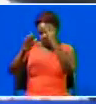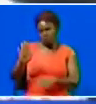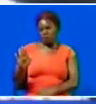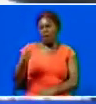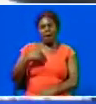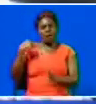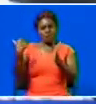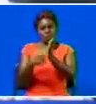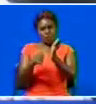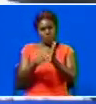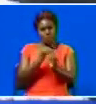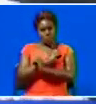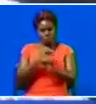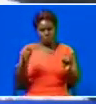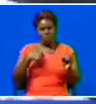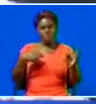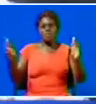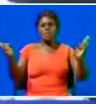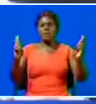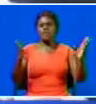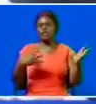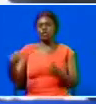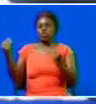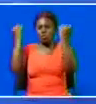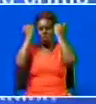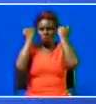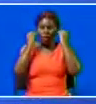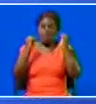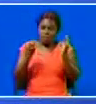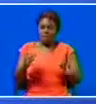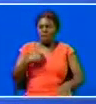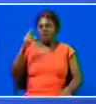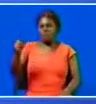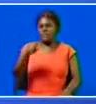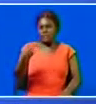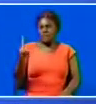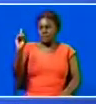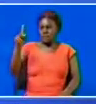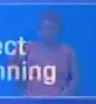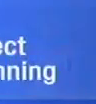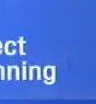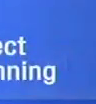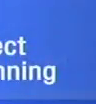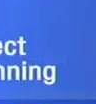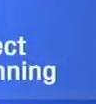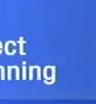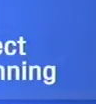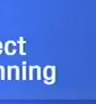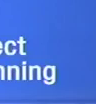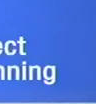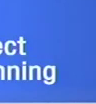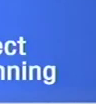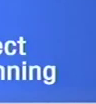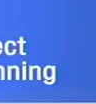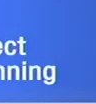Lakini bibi tayari, niko tayari kupelekwa kotini, ikiwa kuna kosa. According to the DPP, Governor Ojemong and his co-accused